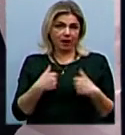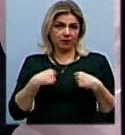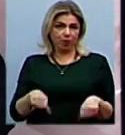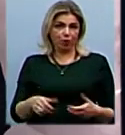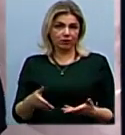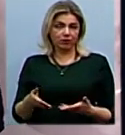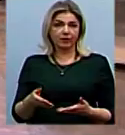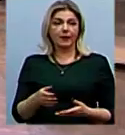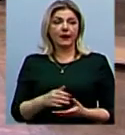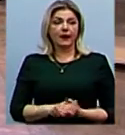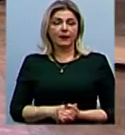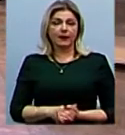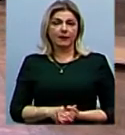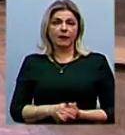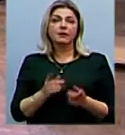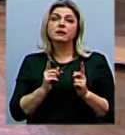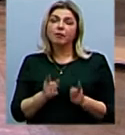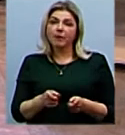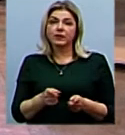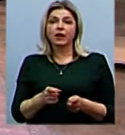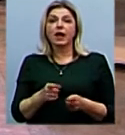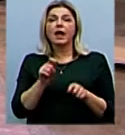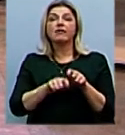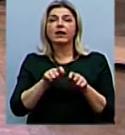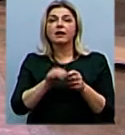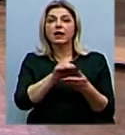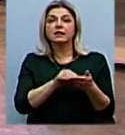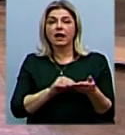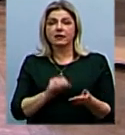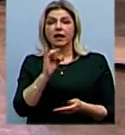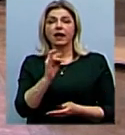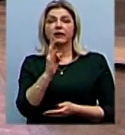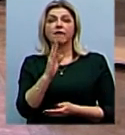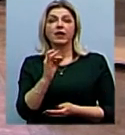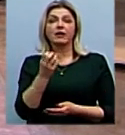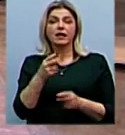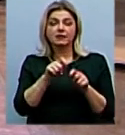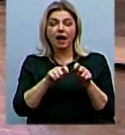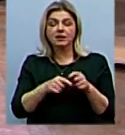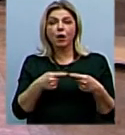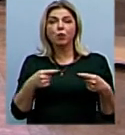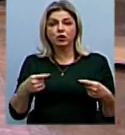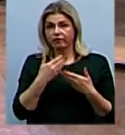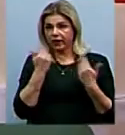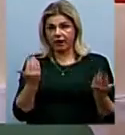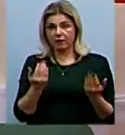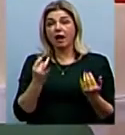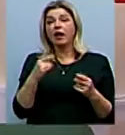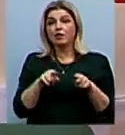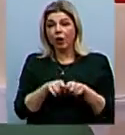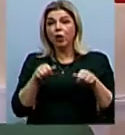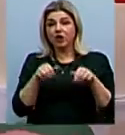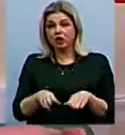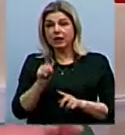есть же крупные ЖЭКи. На самом-то деле инвентаризации не было. Об этом говорили не раз. И такое решение сессии тоже должно было